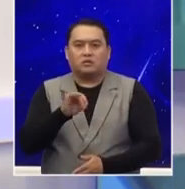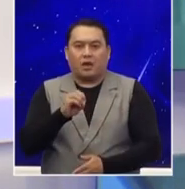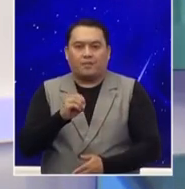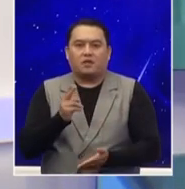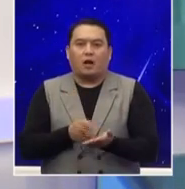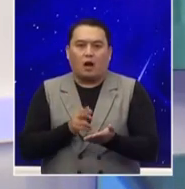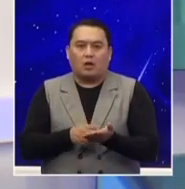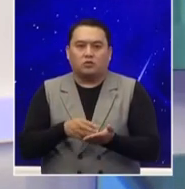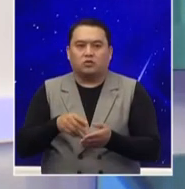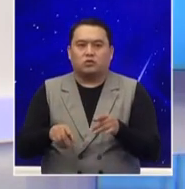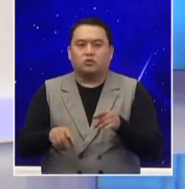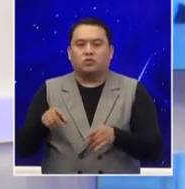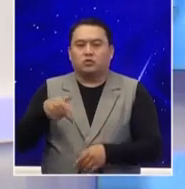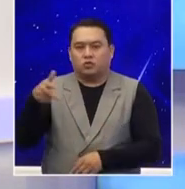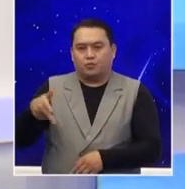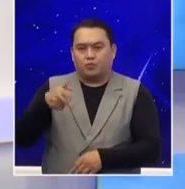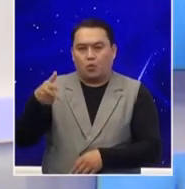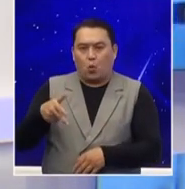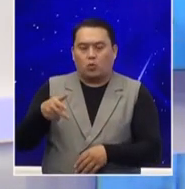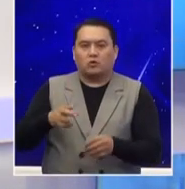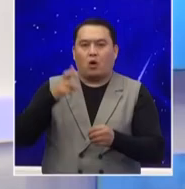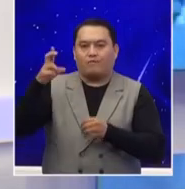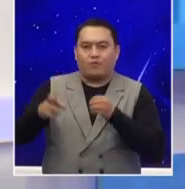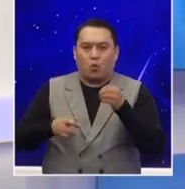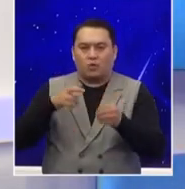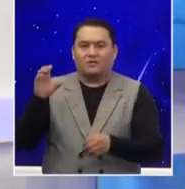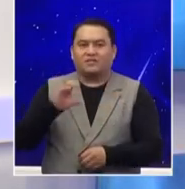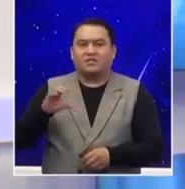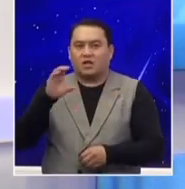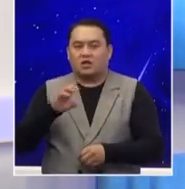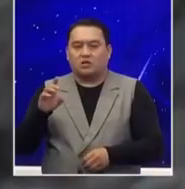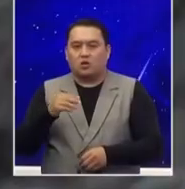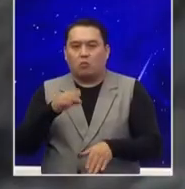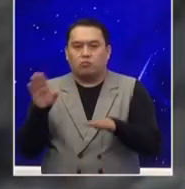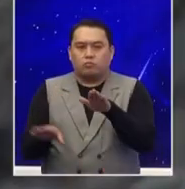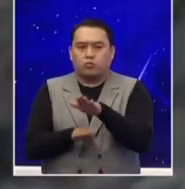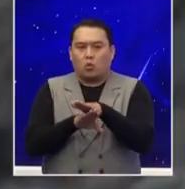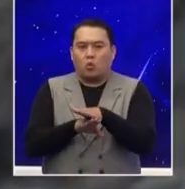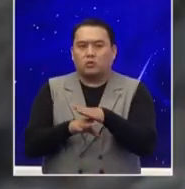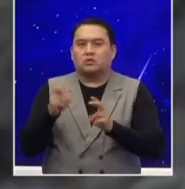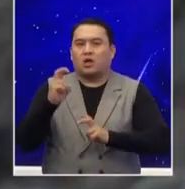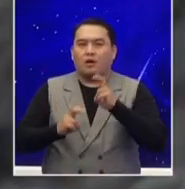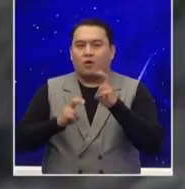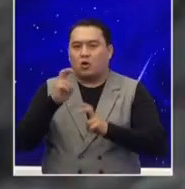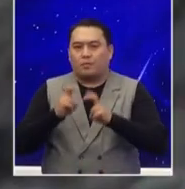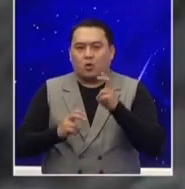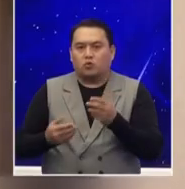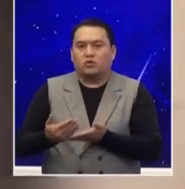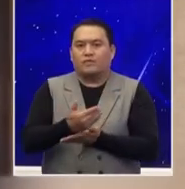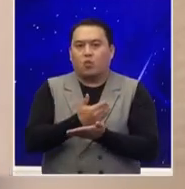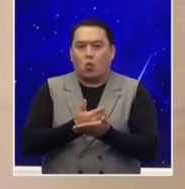свидетельствуют спутниковые снимки и опубликованные в среду речь идет о подземном заводе по сборке